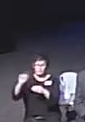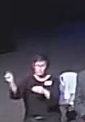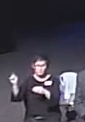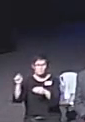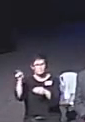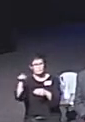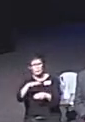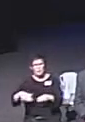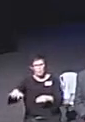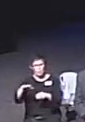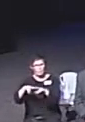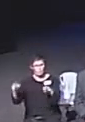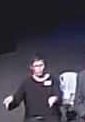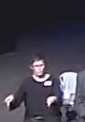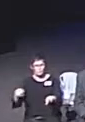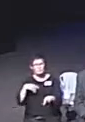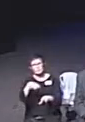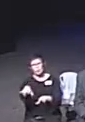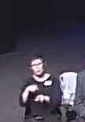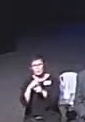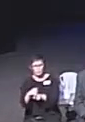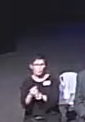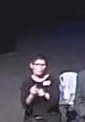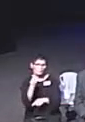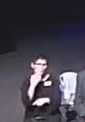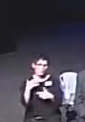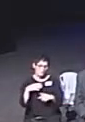se aulassa oleva pöytä, niin siitä saa mukaan, jos haluaa.